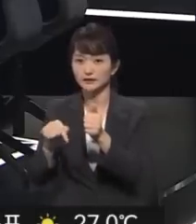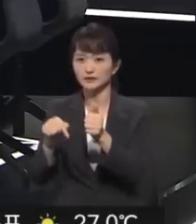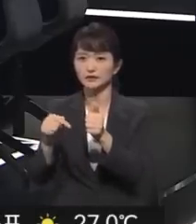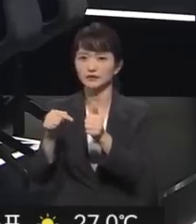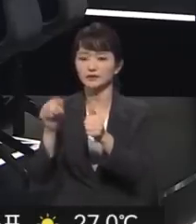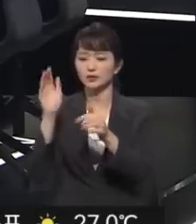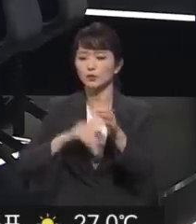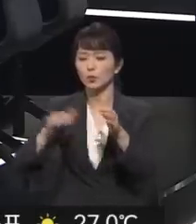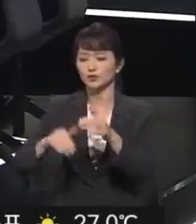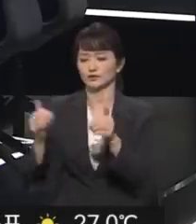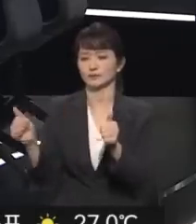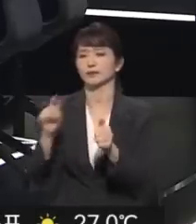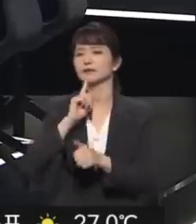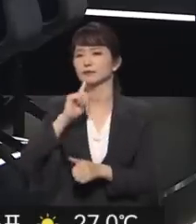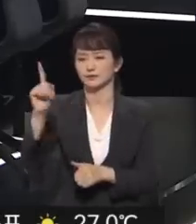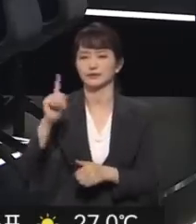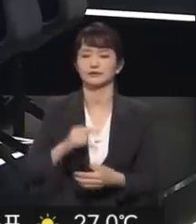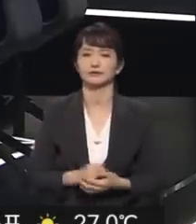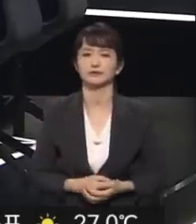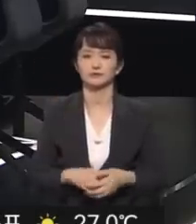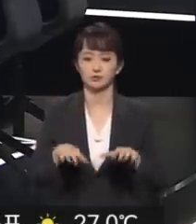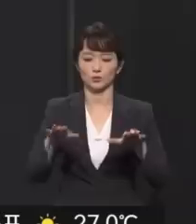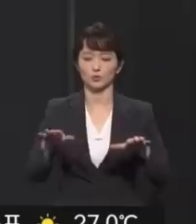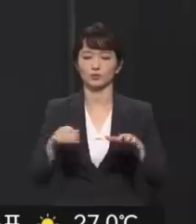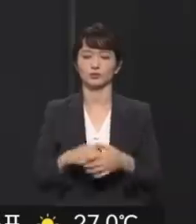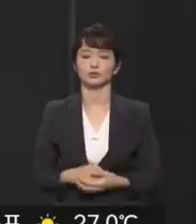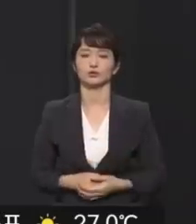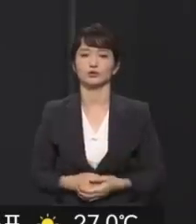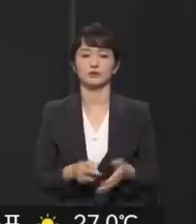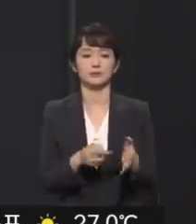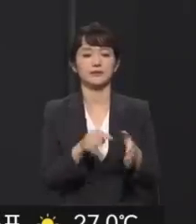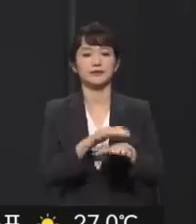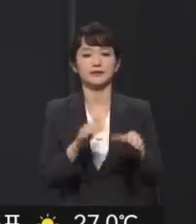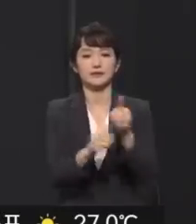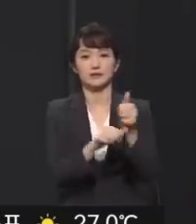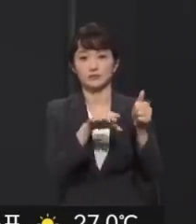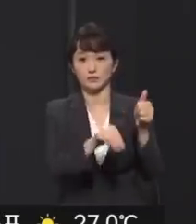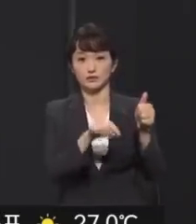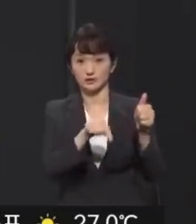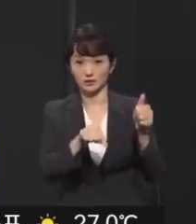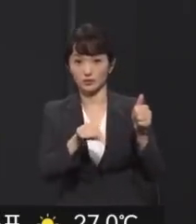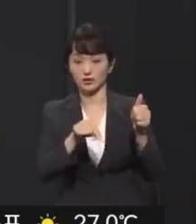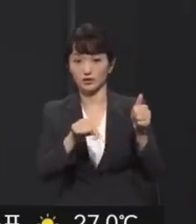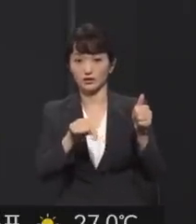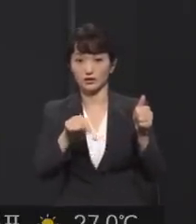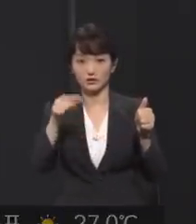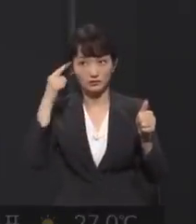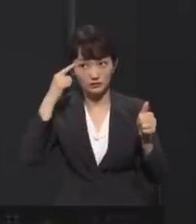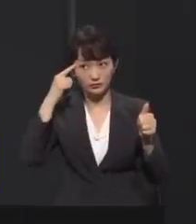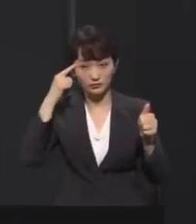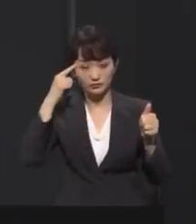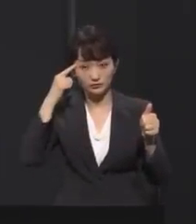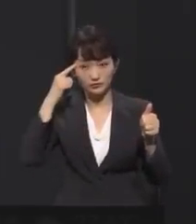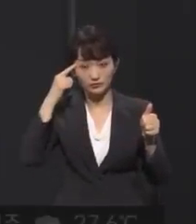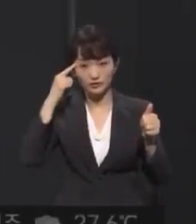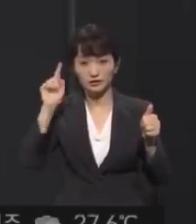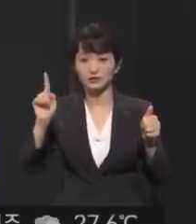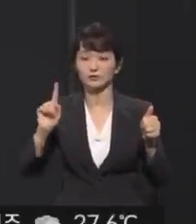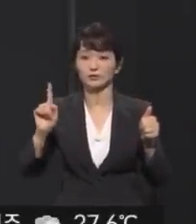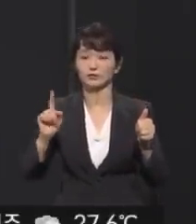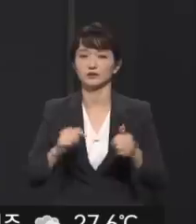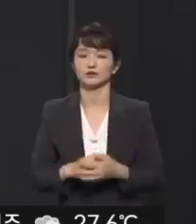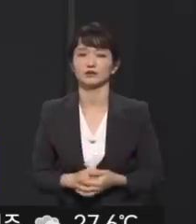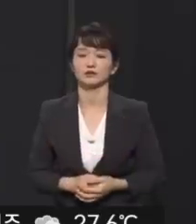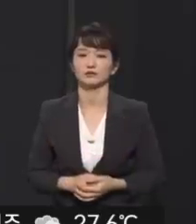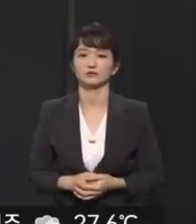거의 예 근데 오늘 갖춰 본인 용 과 관련한 그런 법원의 입장 표명에 이례적이라고